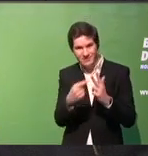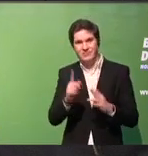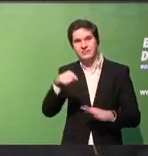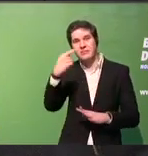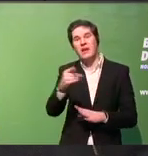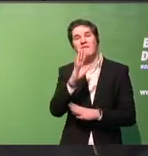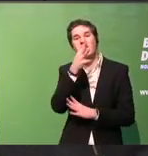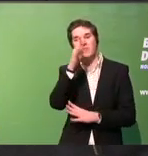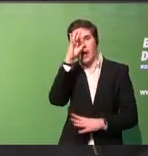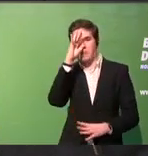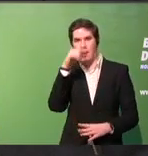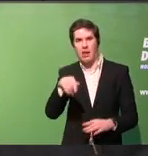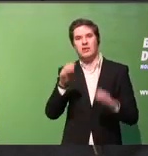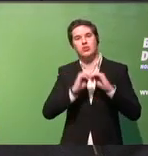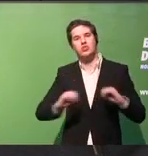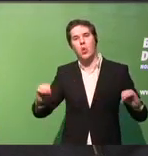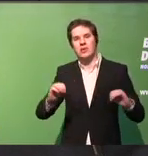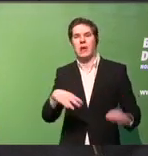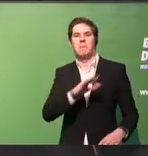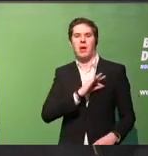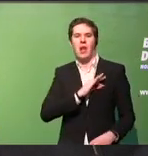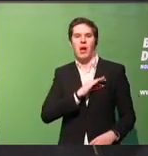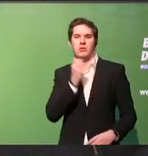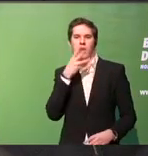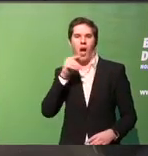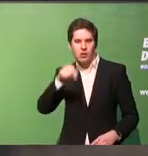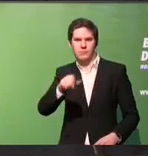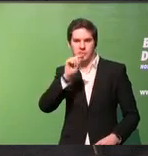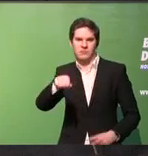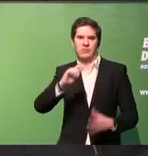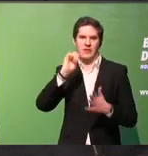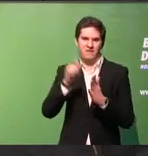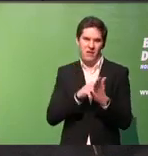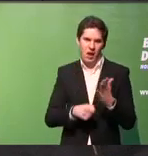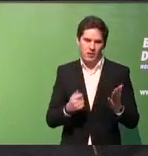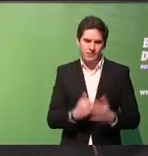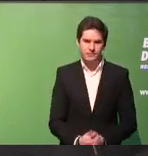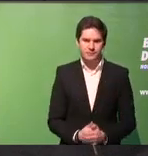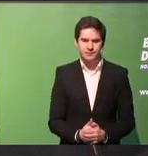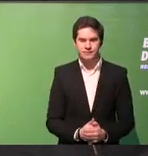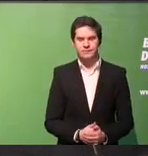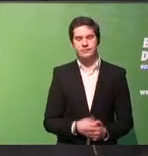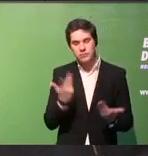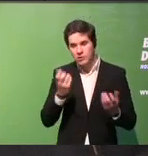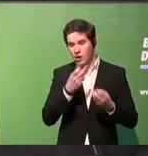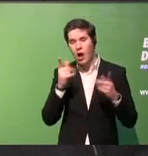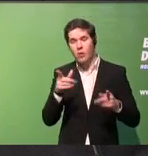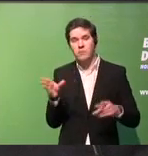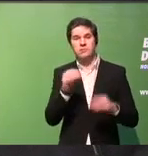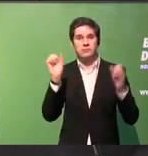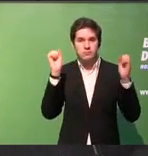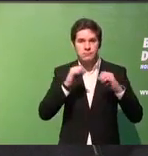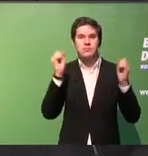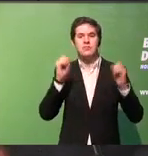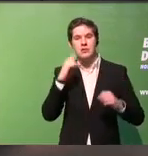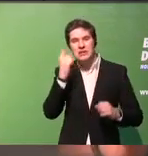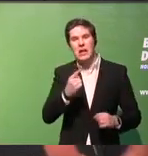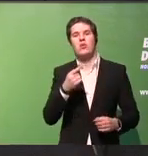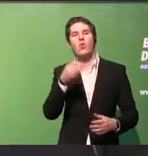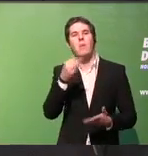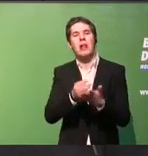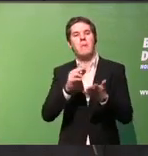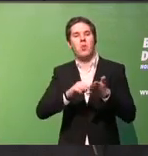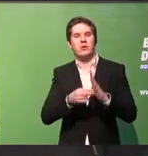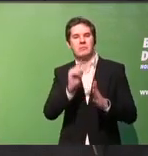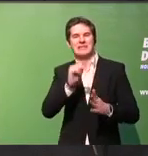großen Sonderparteitag dann wählen und verabschieden und gleichzeitig kommunalpolitisch uns einstimmen. Also zwei ganz